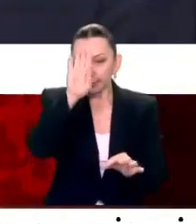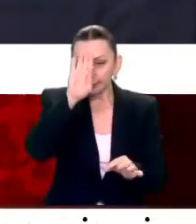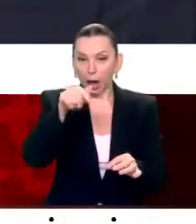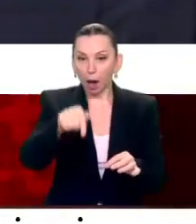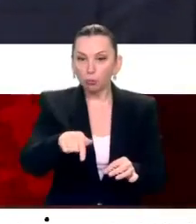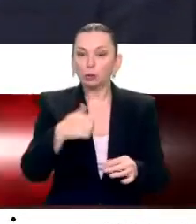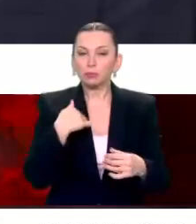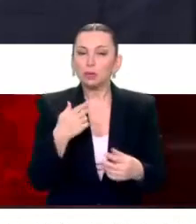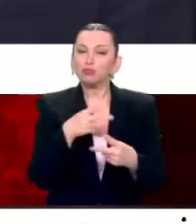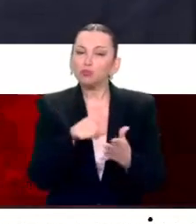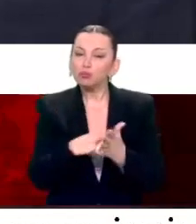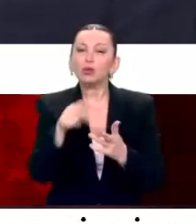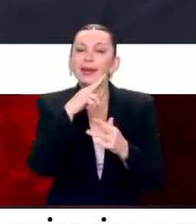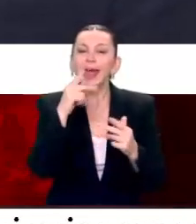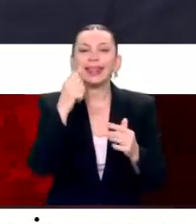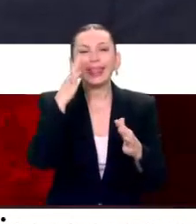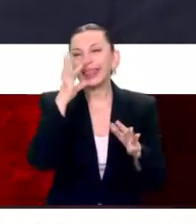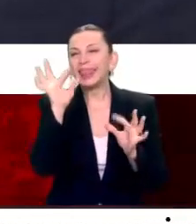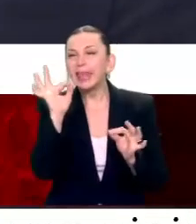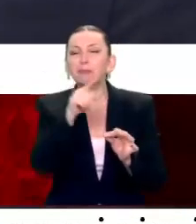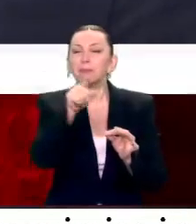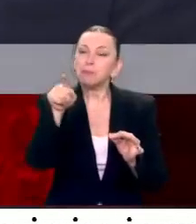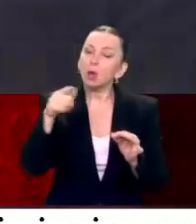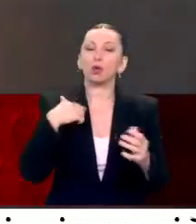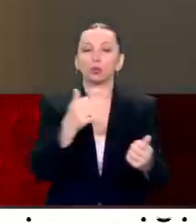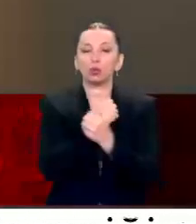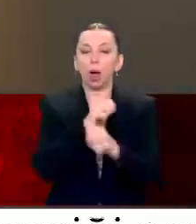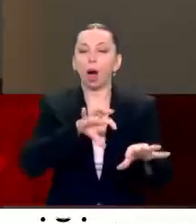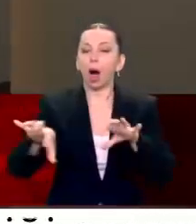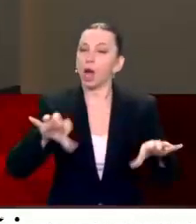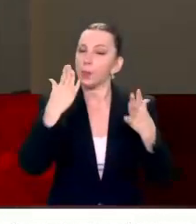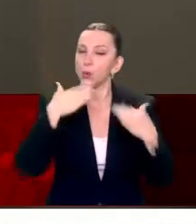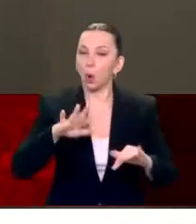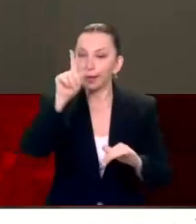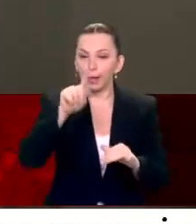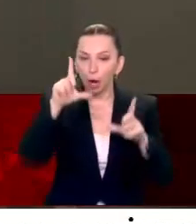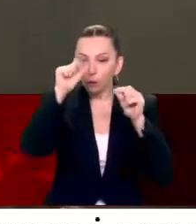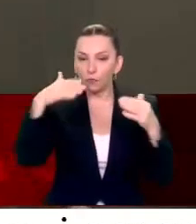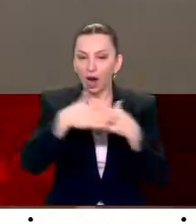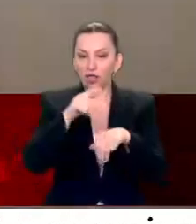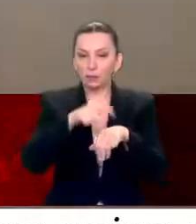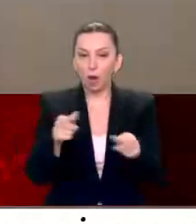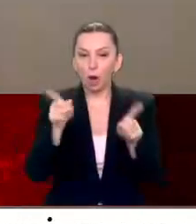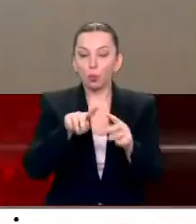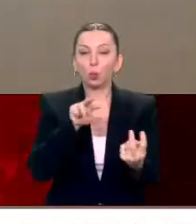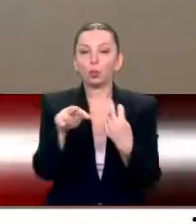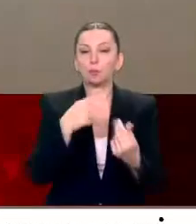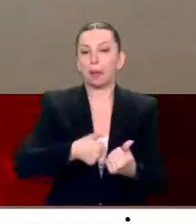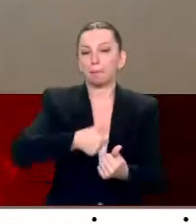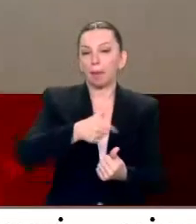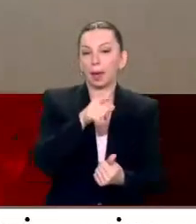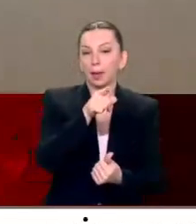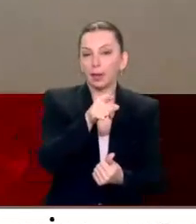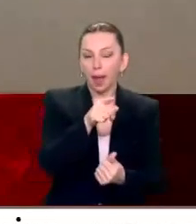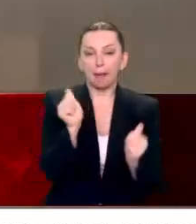her rengimizi kucaklayacağız. Kimseyi ötekileştirmeden. İlk fotoğrafı akşam saatlerinde bir araya geldiği Ulaştırma Bakanı